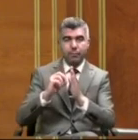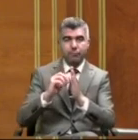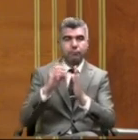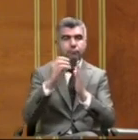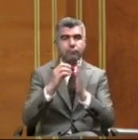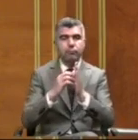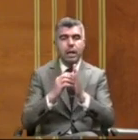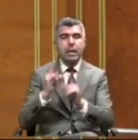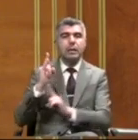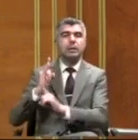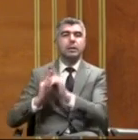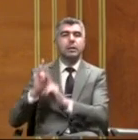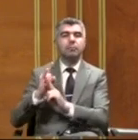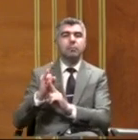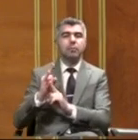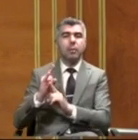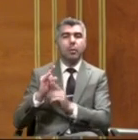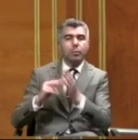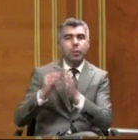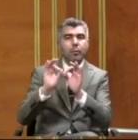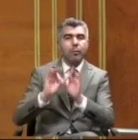تجميدها سنه 2022